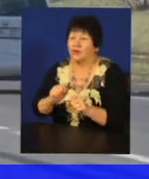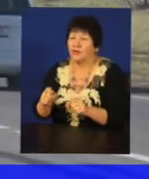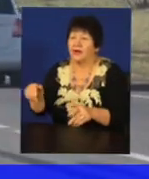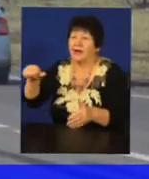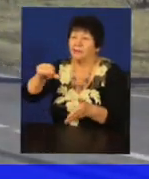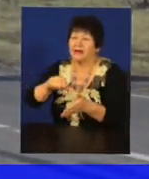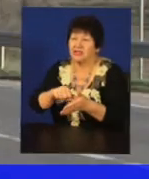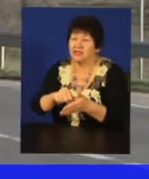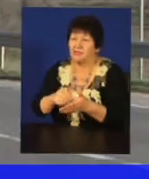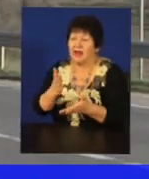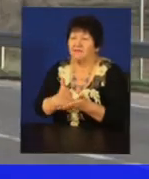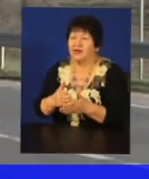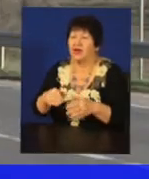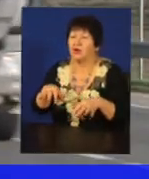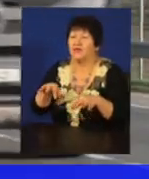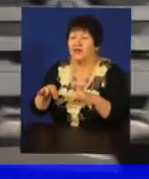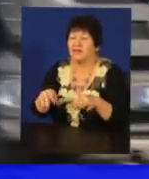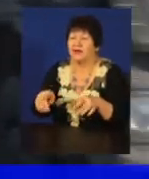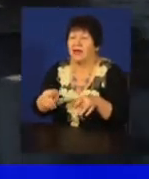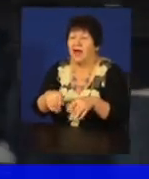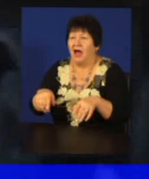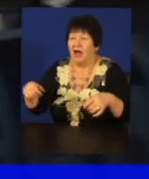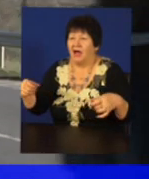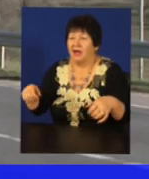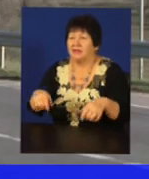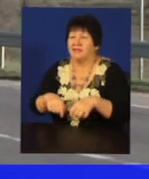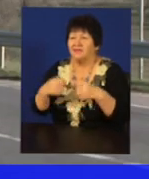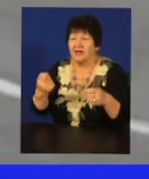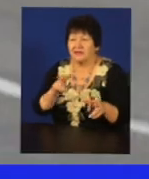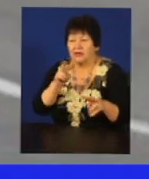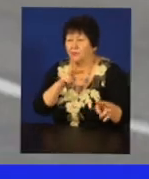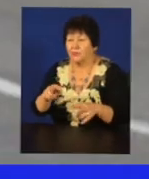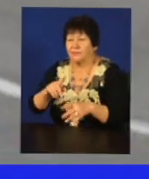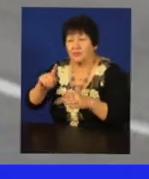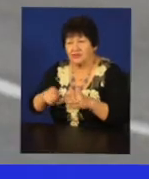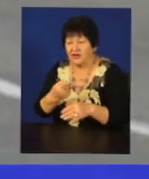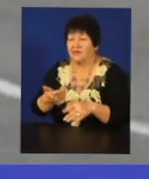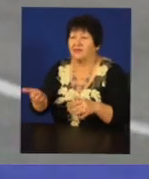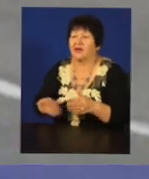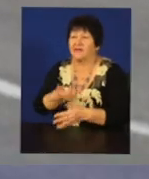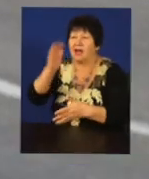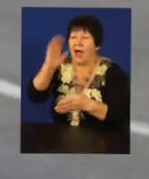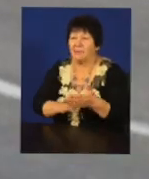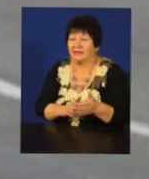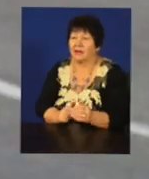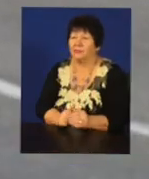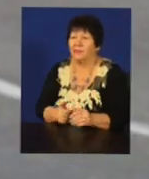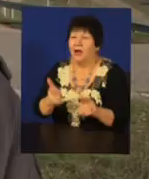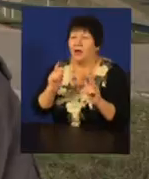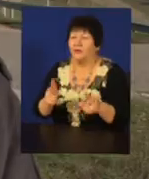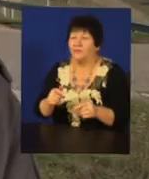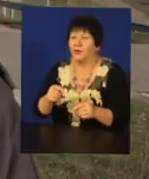traficul rutier având unitățile de transport cu defecte tehnice sau care nu corespund cerințelor, riscă a fi amendați. Conform